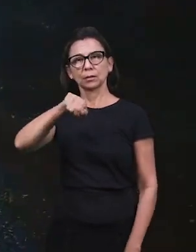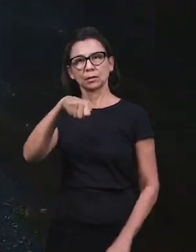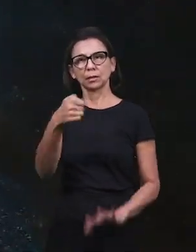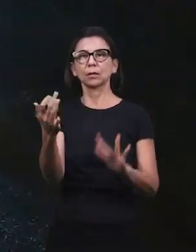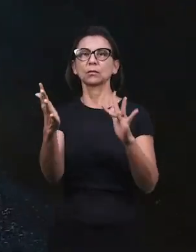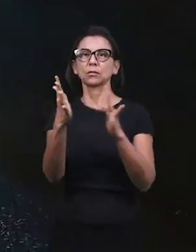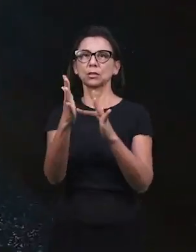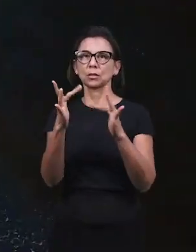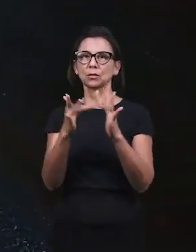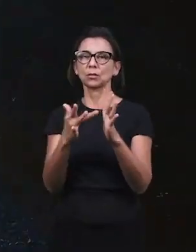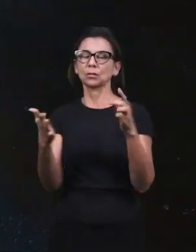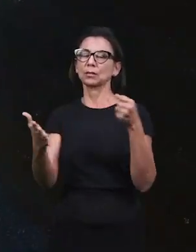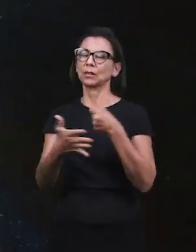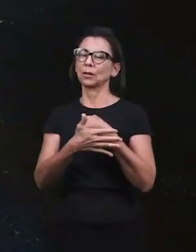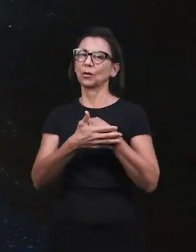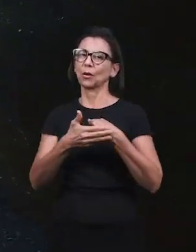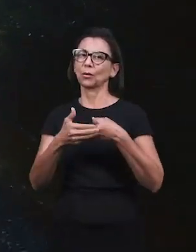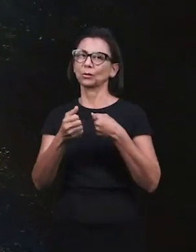conforto,